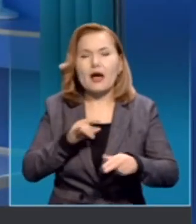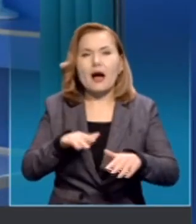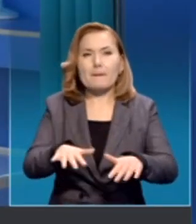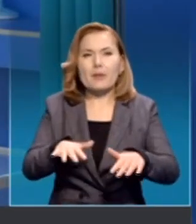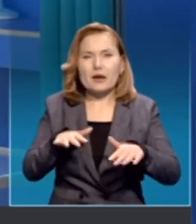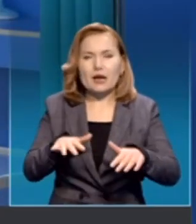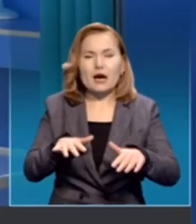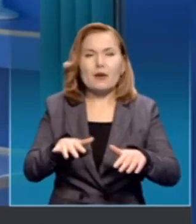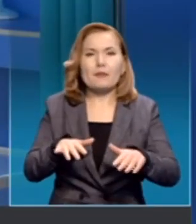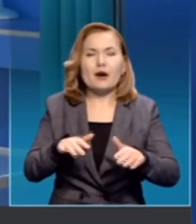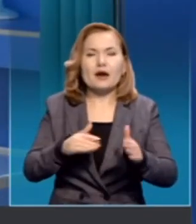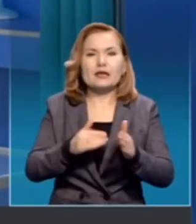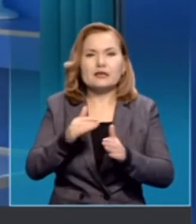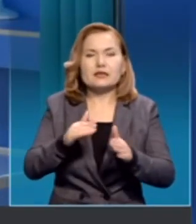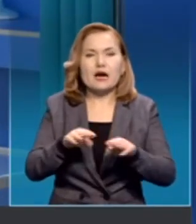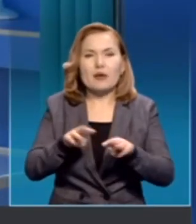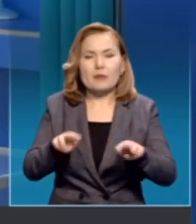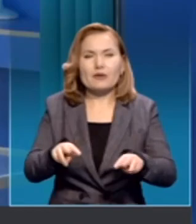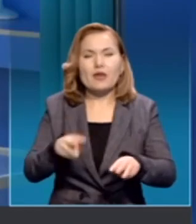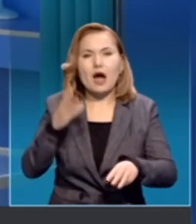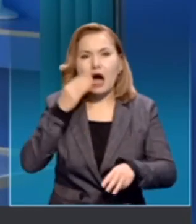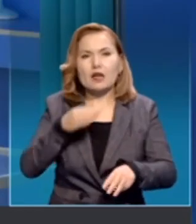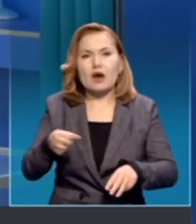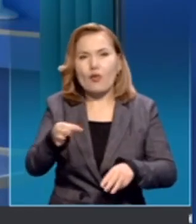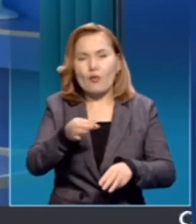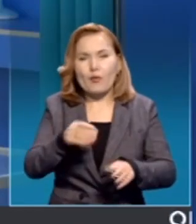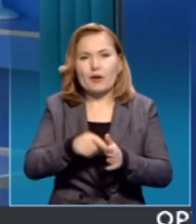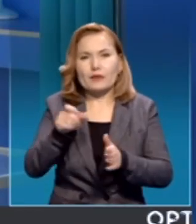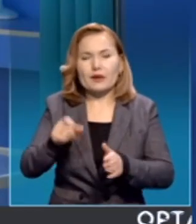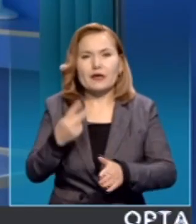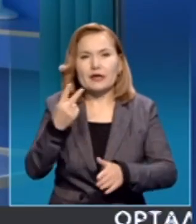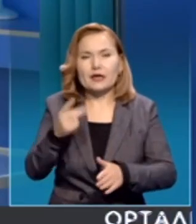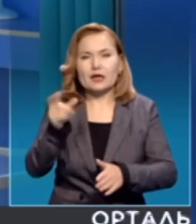сенатының депутаттарының қатарында осы Алматы облысынан 2 депутат бар.